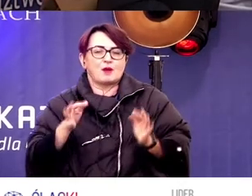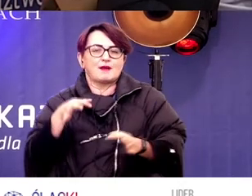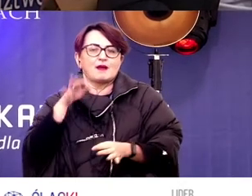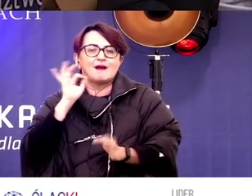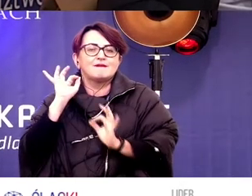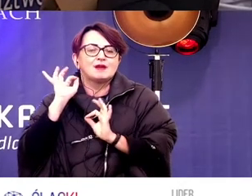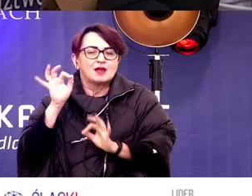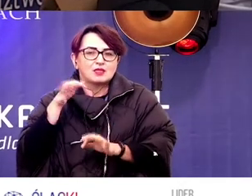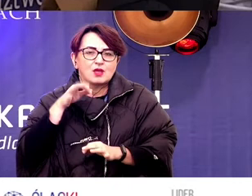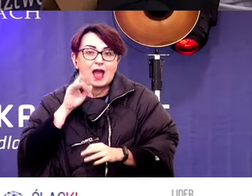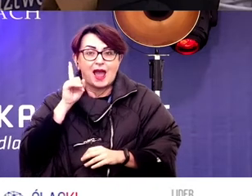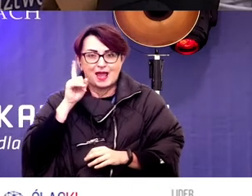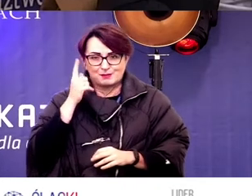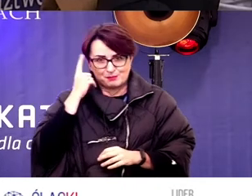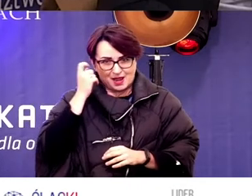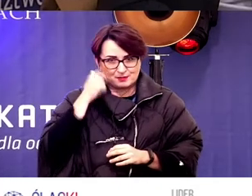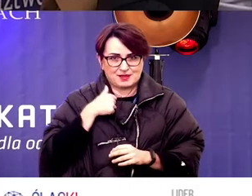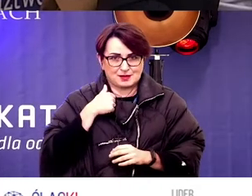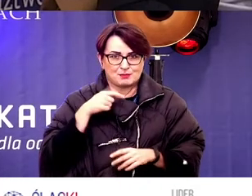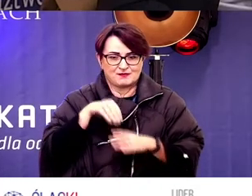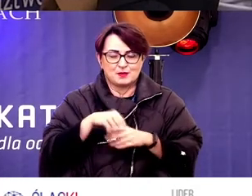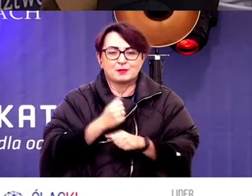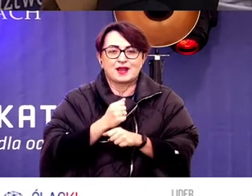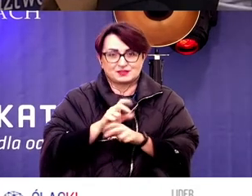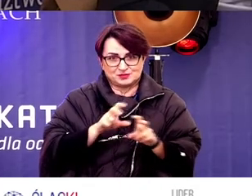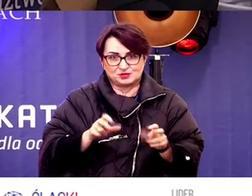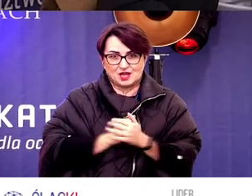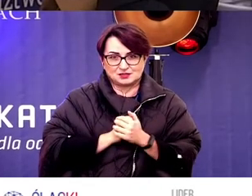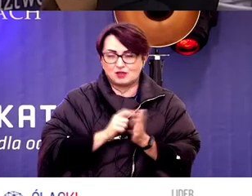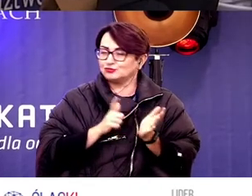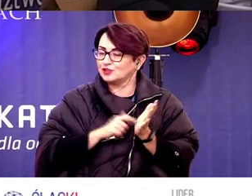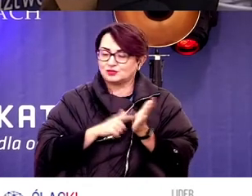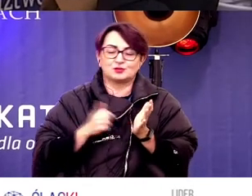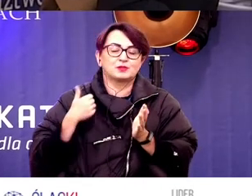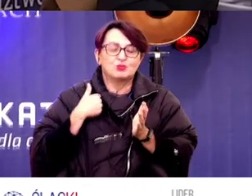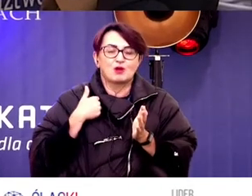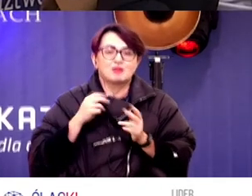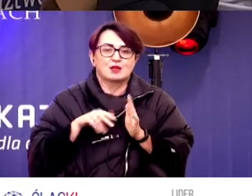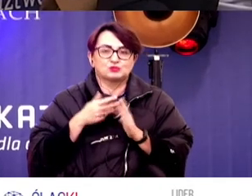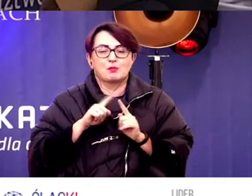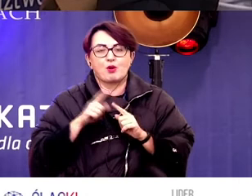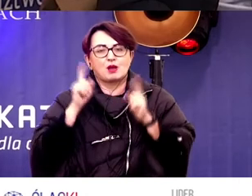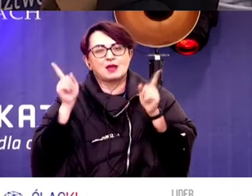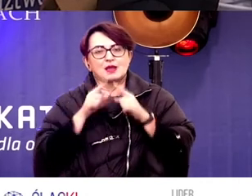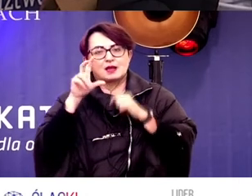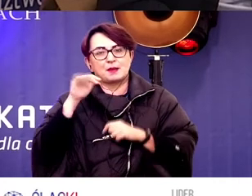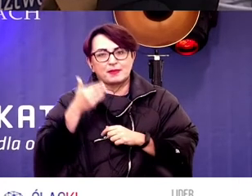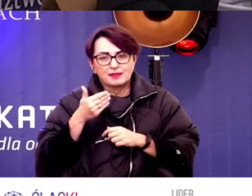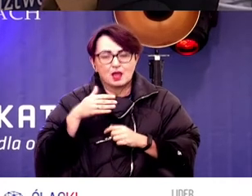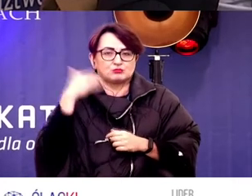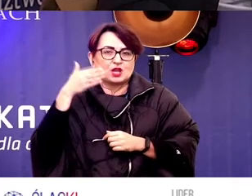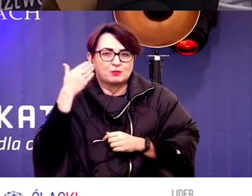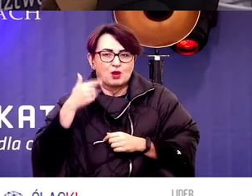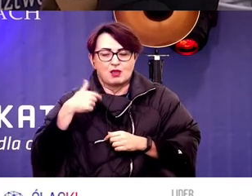wina, przy czym my nie zapominajmy, my wtedy jesteśmy w pracy i bardzo często zdarzało się tak, że po hymnie i przemówieniu ja i moja